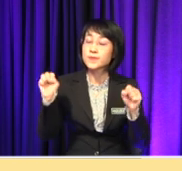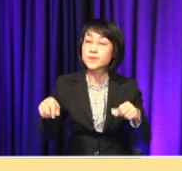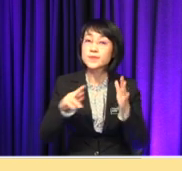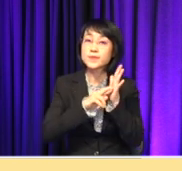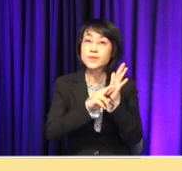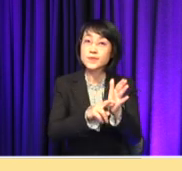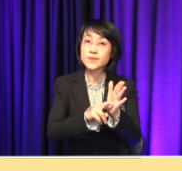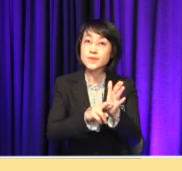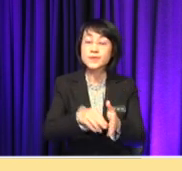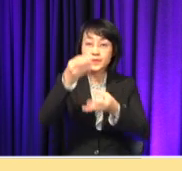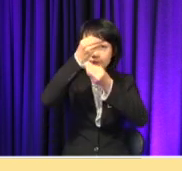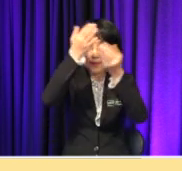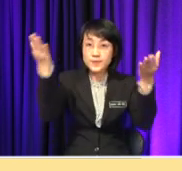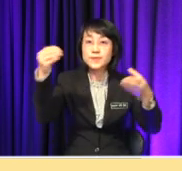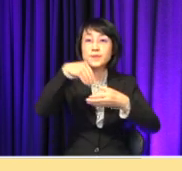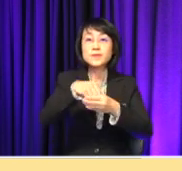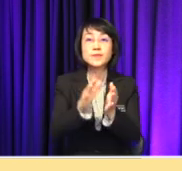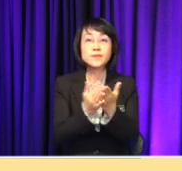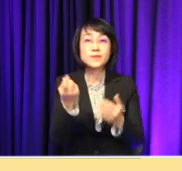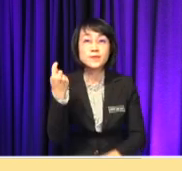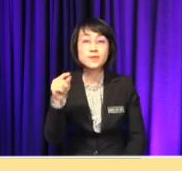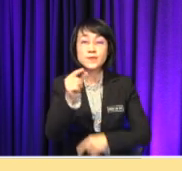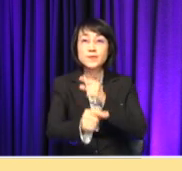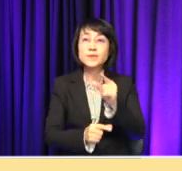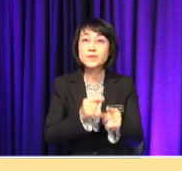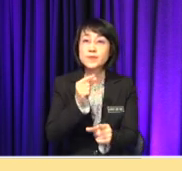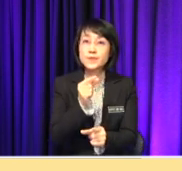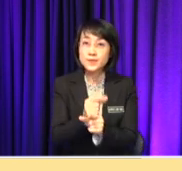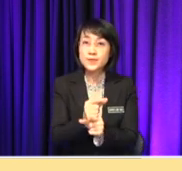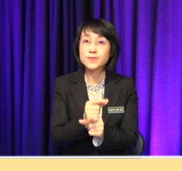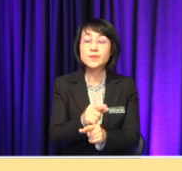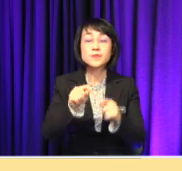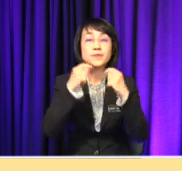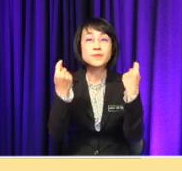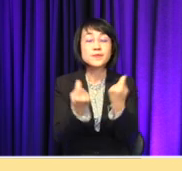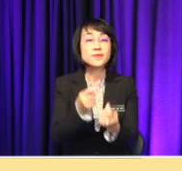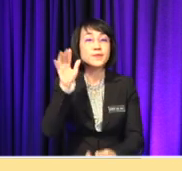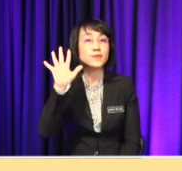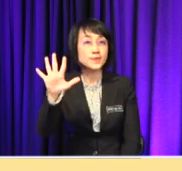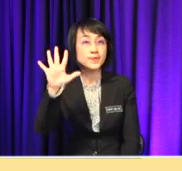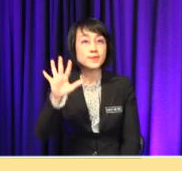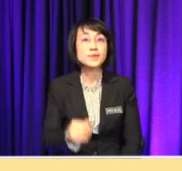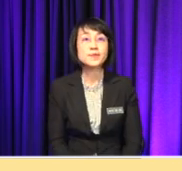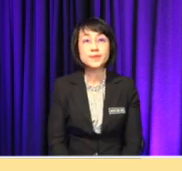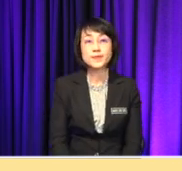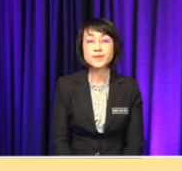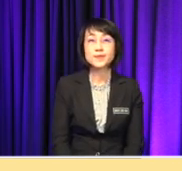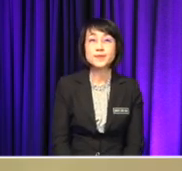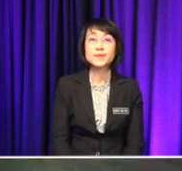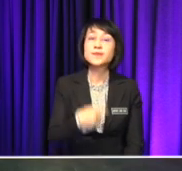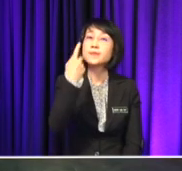dalam buku teks biografi gssn tingkatkan lima Oke sampai nak jawab nih tadi Nah jawab